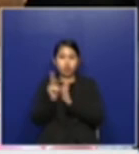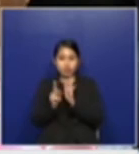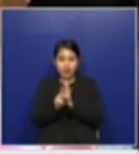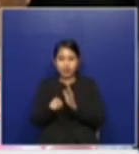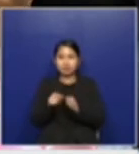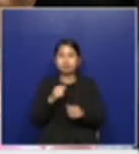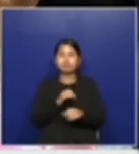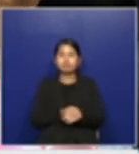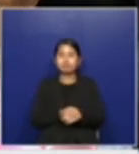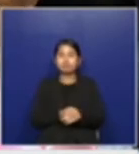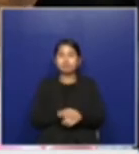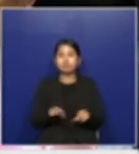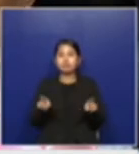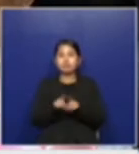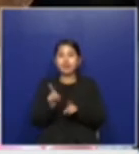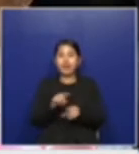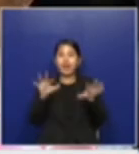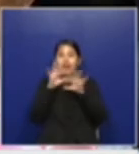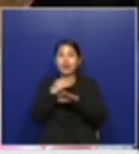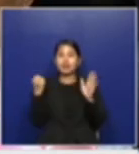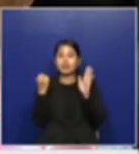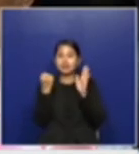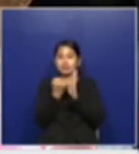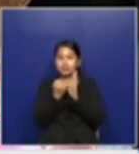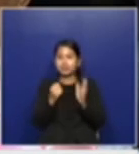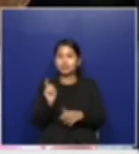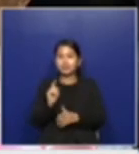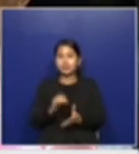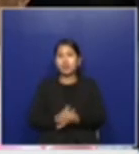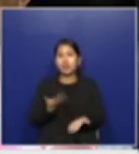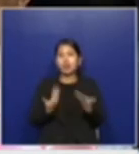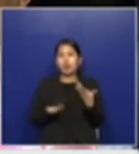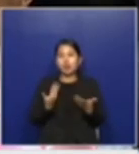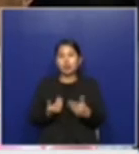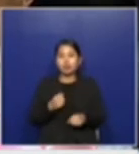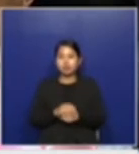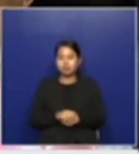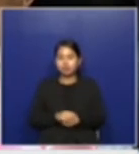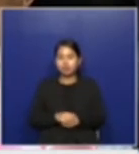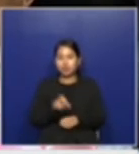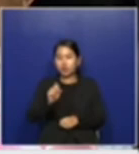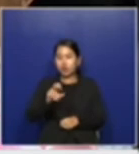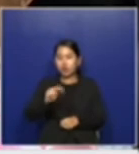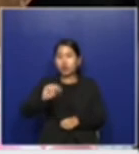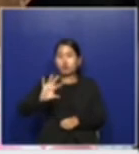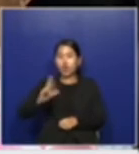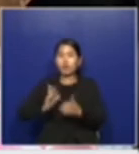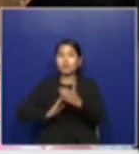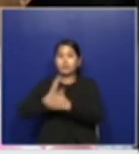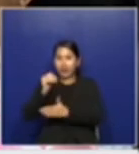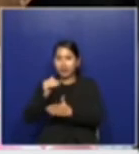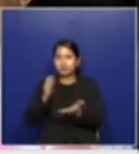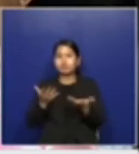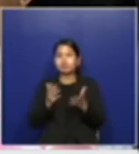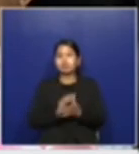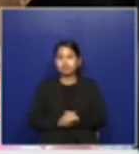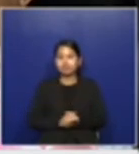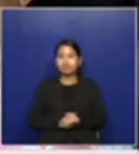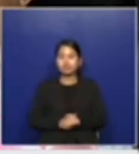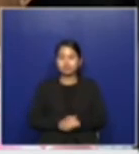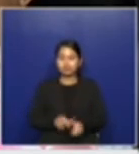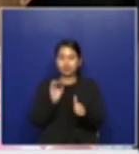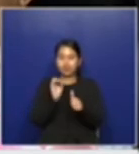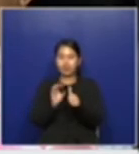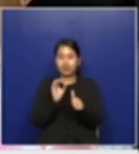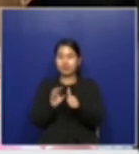mm-hmm. เหมือนกับตรายางที่ท่านบอกว่าจะยังไงก็ได้ผ่านสภานิติบัญญัติมาแล้วข้อสังเกตข้อเสนอแนะเรา